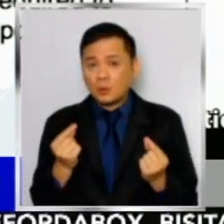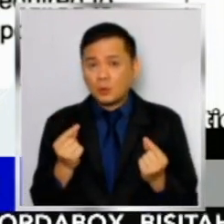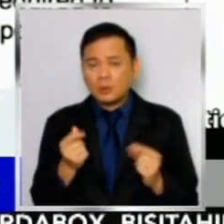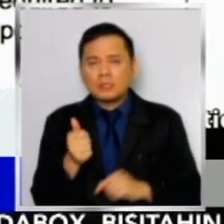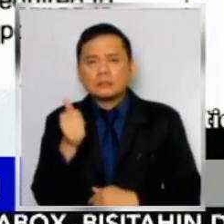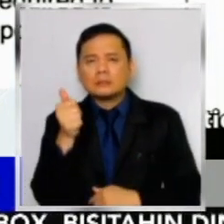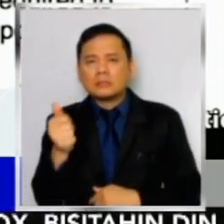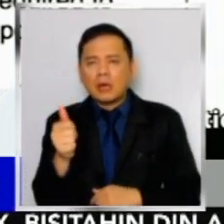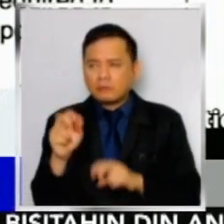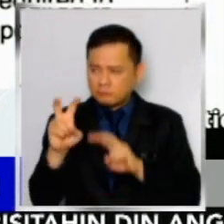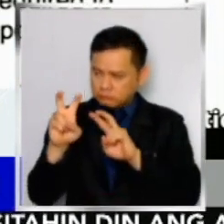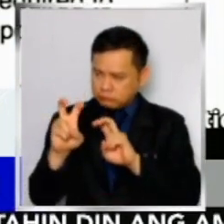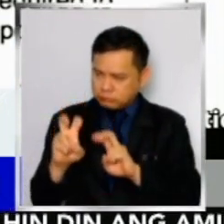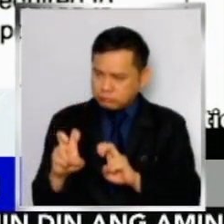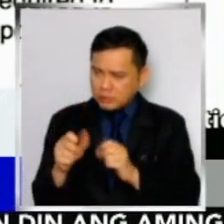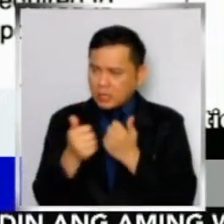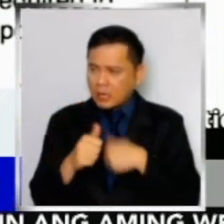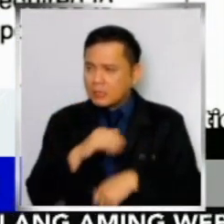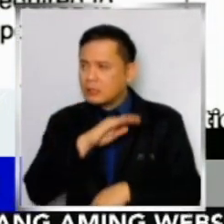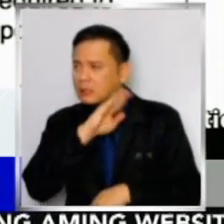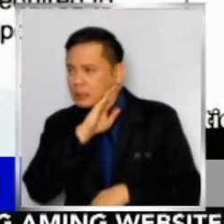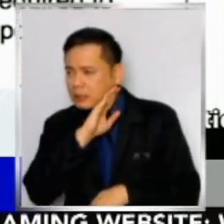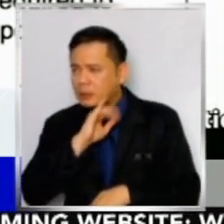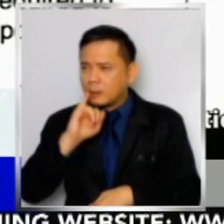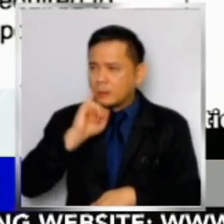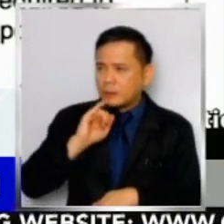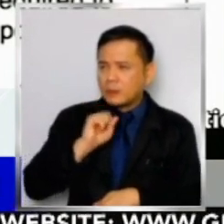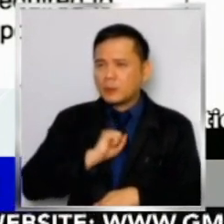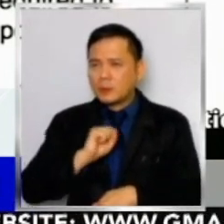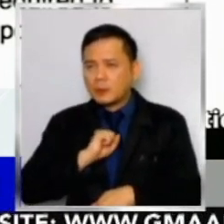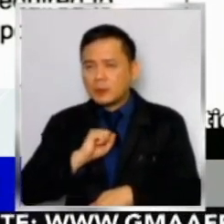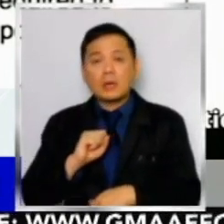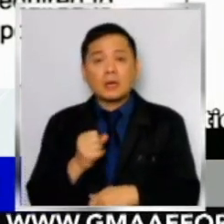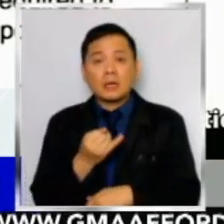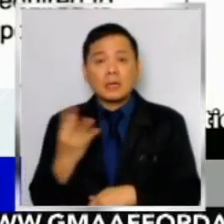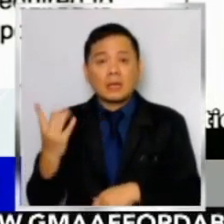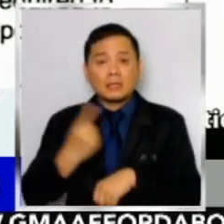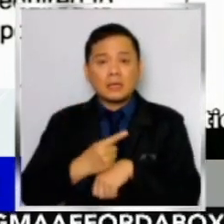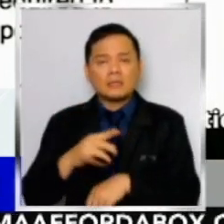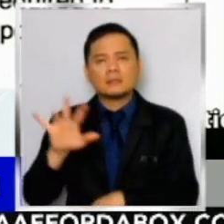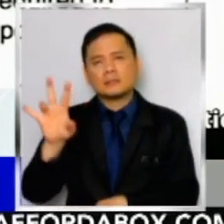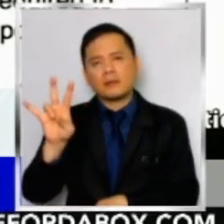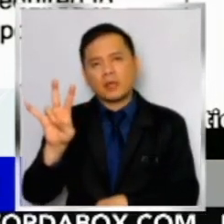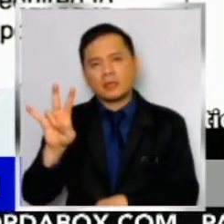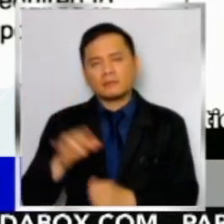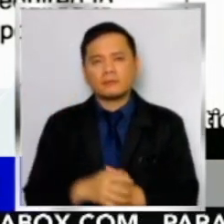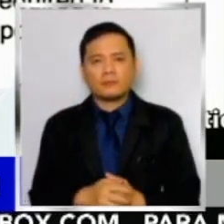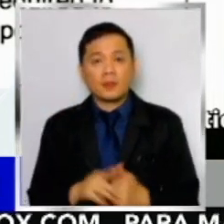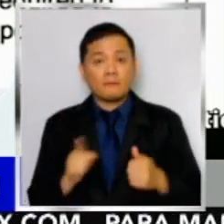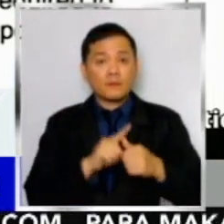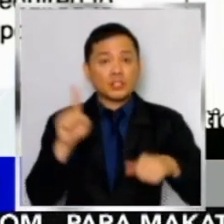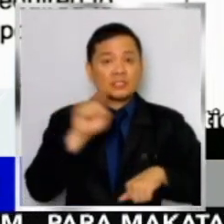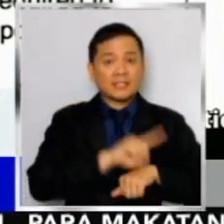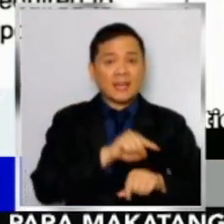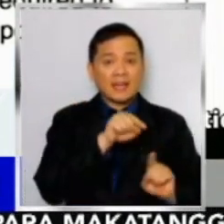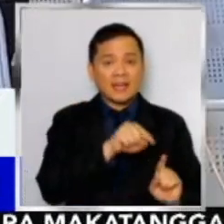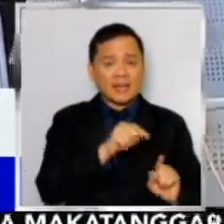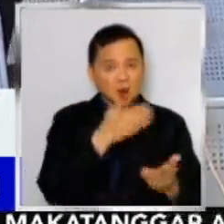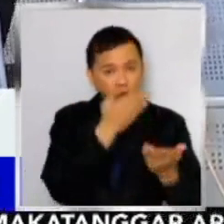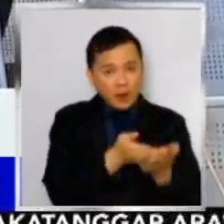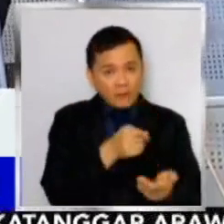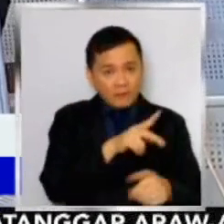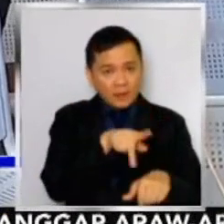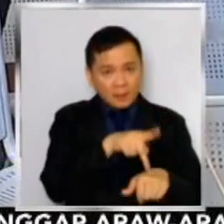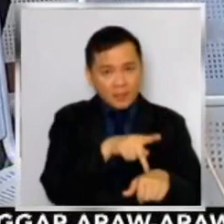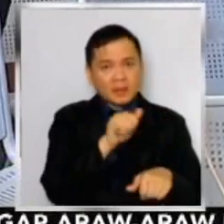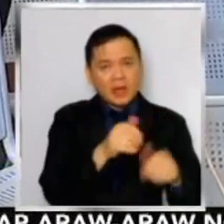any sign or symptom for 7 days, with the first day being the date of arrival.